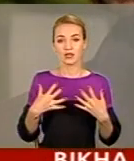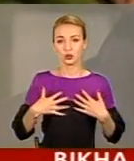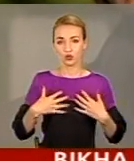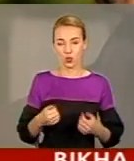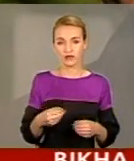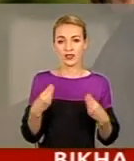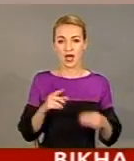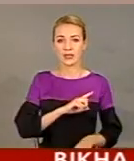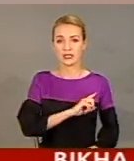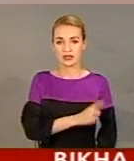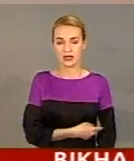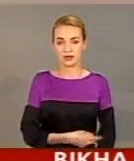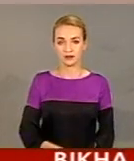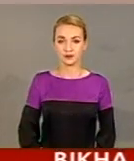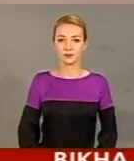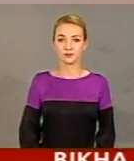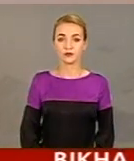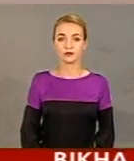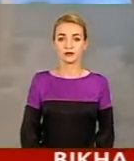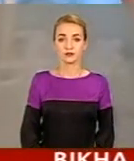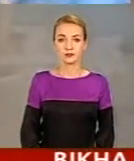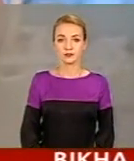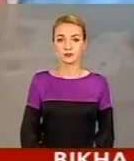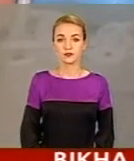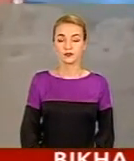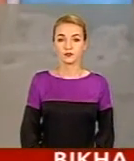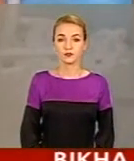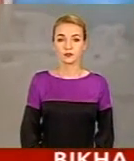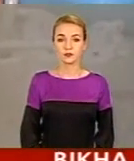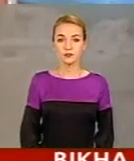здоров'я, дайте сил. Ірина Стороженко, Дмитро Волошко, програма «Вікна», СТБ.